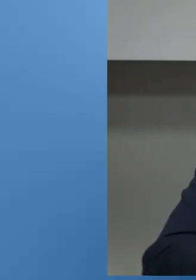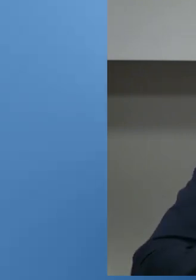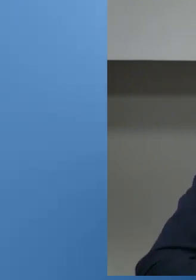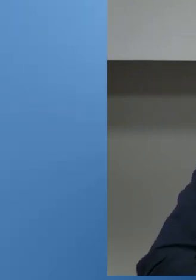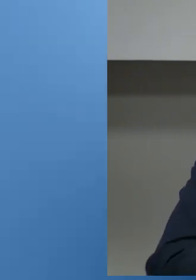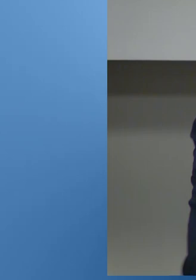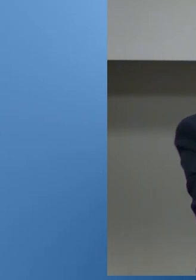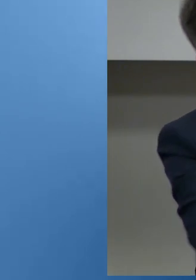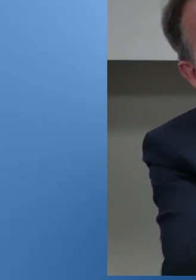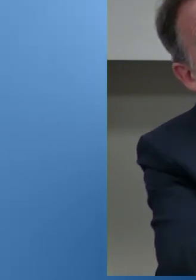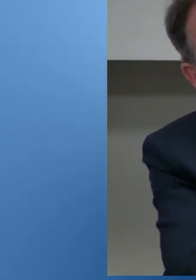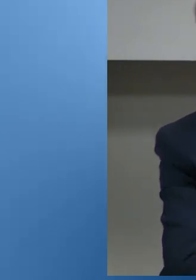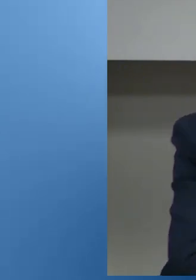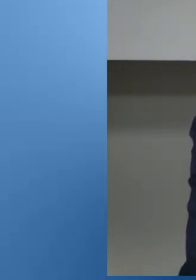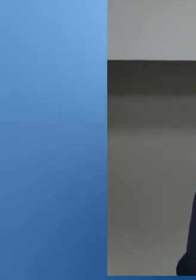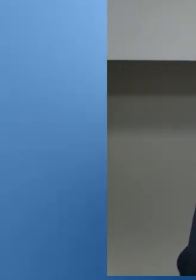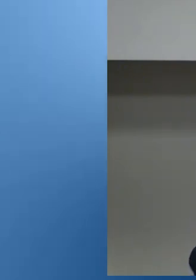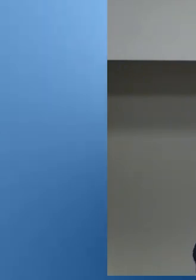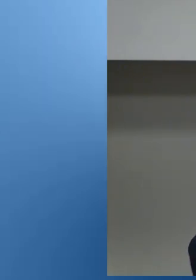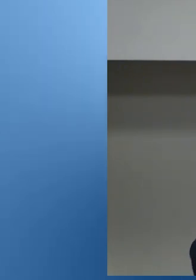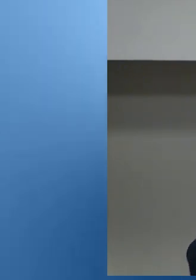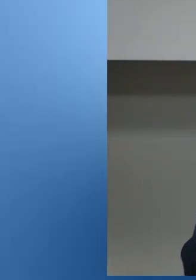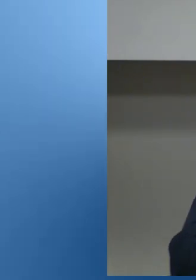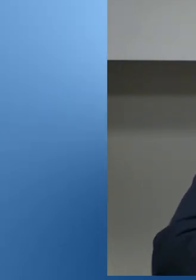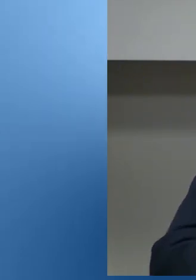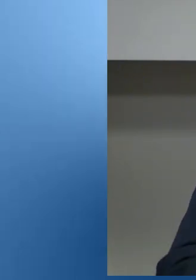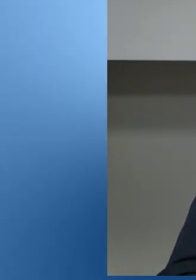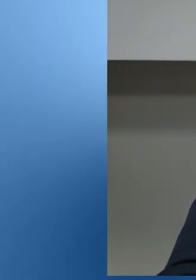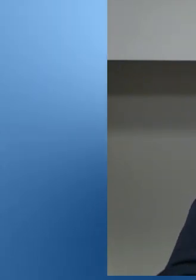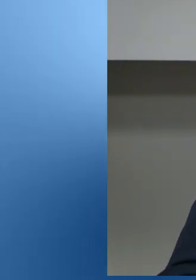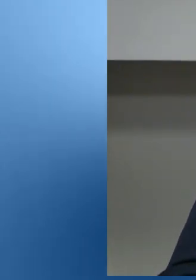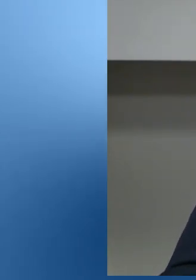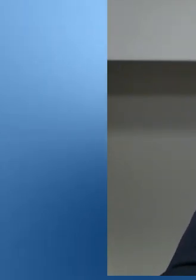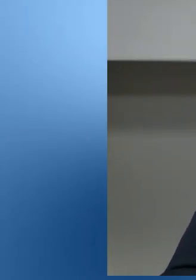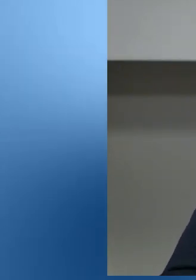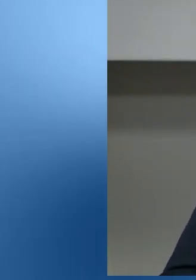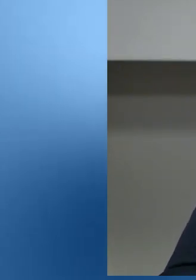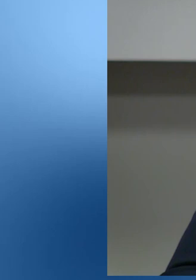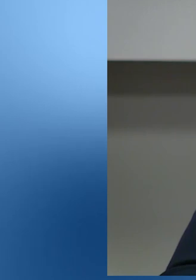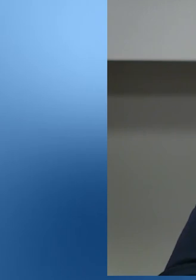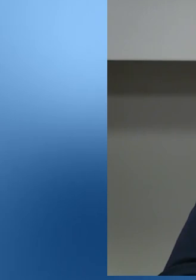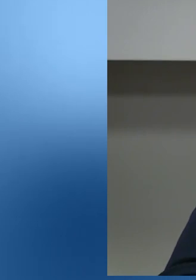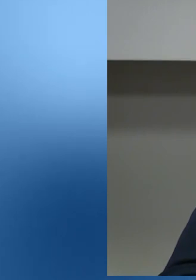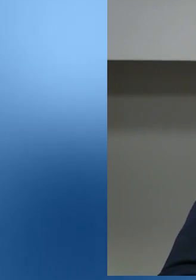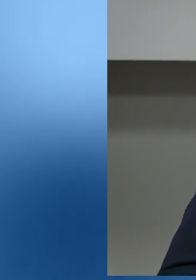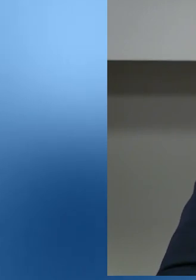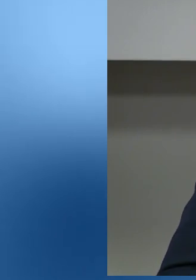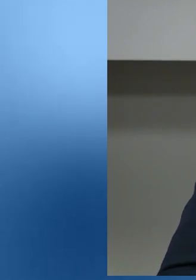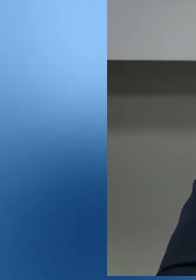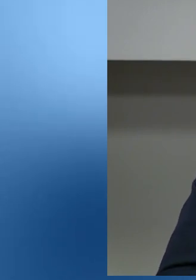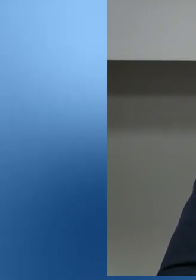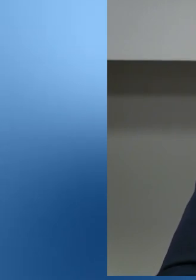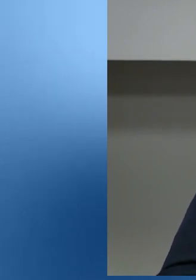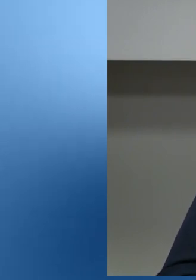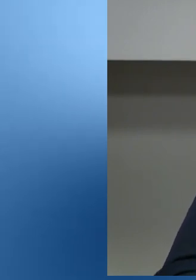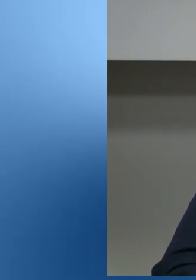vous pourriez m'interroger en disant Monsieur le Maire que faites-vous à Rio mais je vais vous dire bon monsieur CLIRE vous êtes sympa mais ENF vous êtes revenu tout content de d'avoir obtenu la présidence